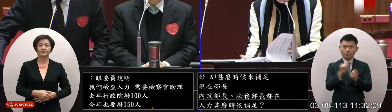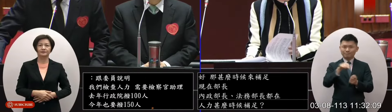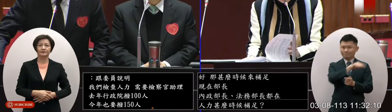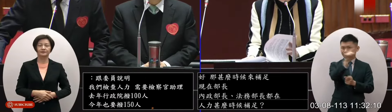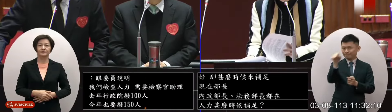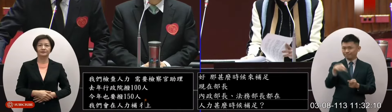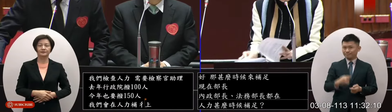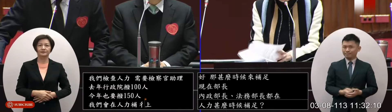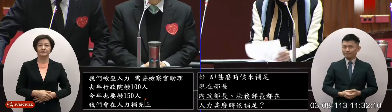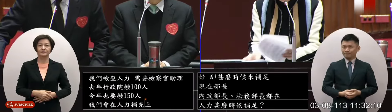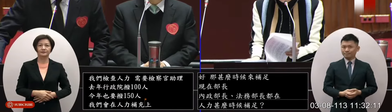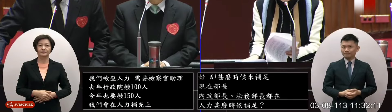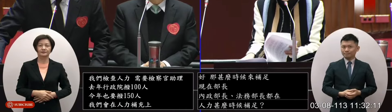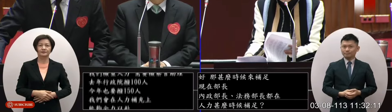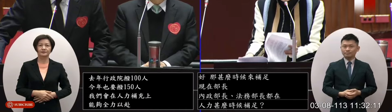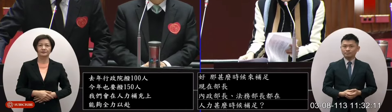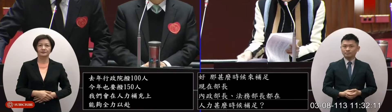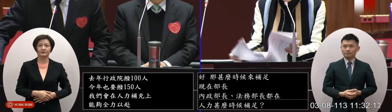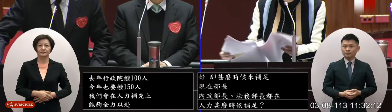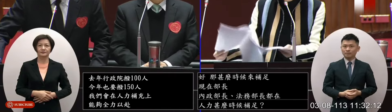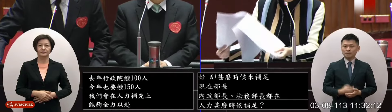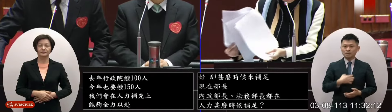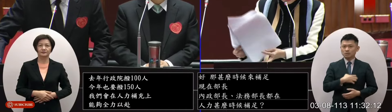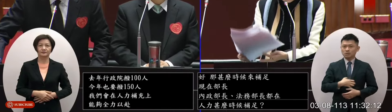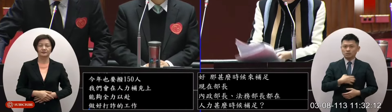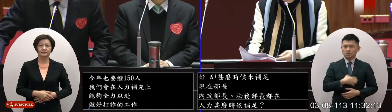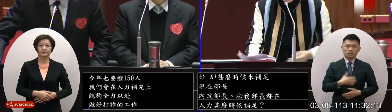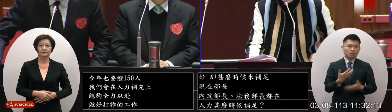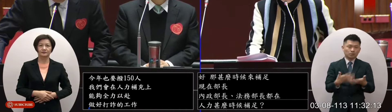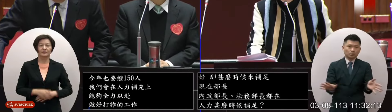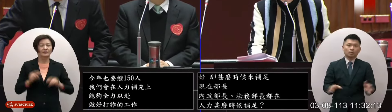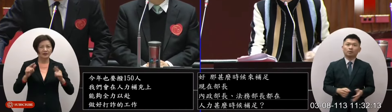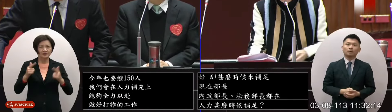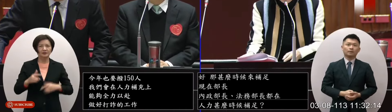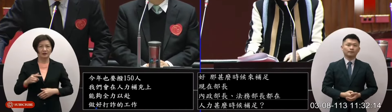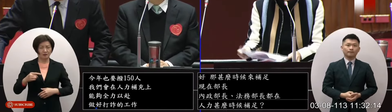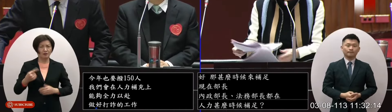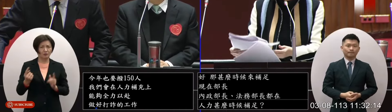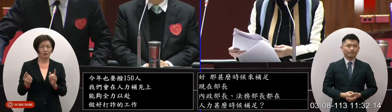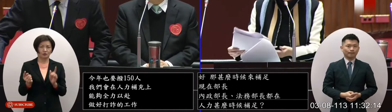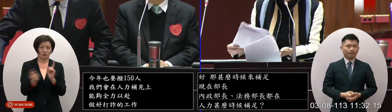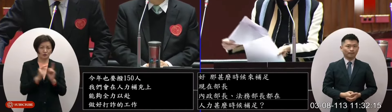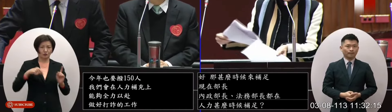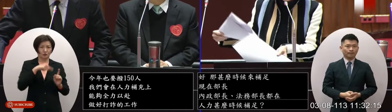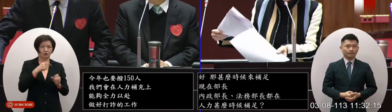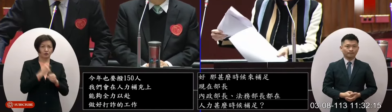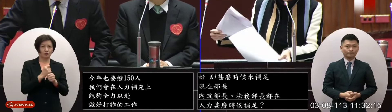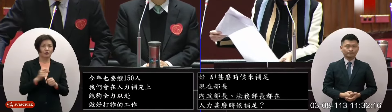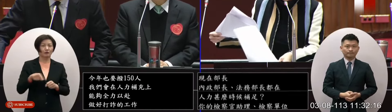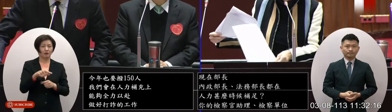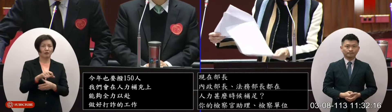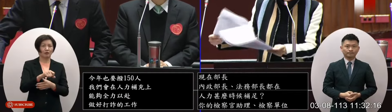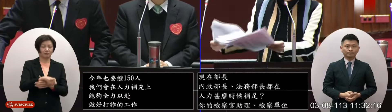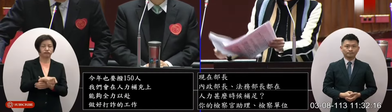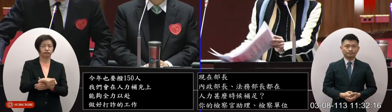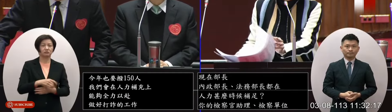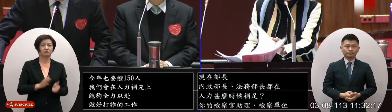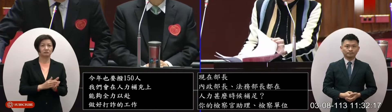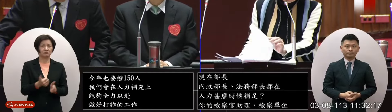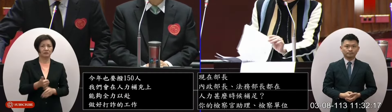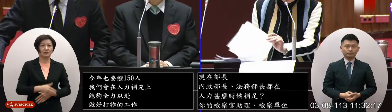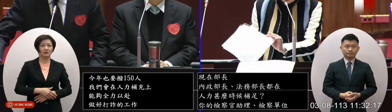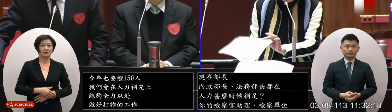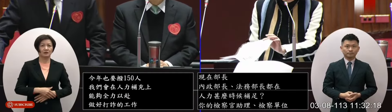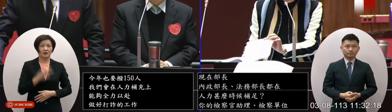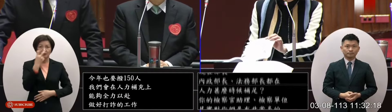的、非常多的。非常多的一个怨言哦，基层还 是 有一些的批评哦。 我们现在有增加的检察官助理，成果